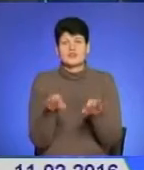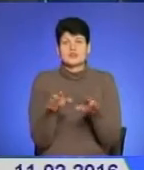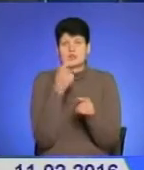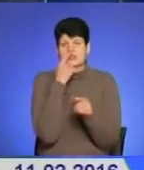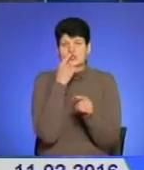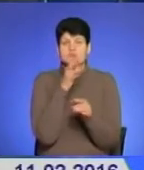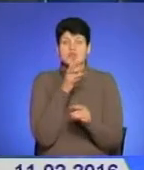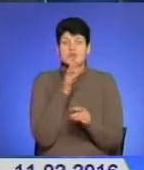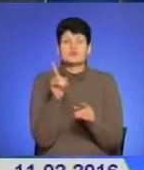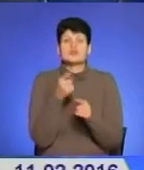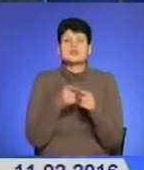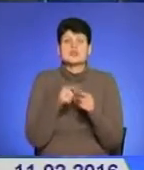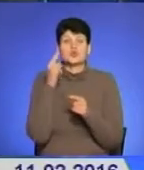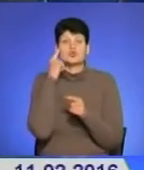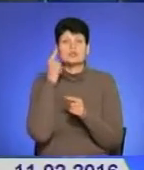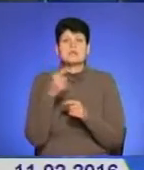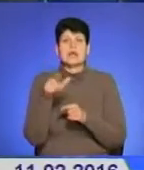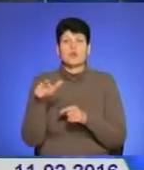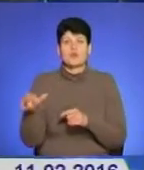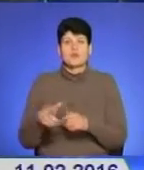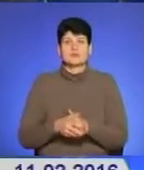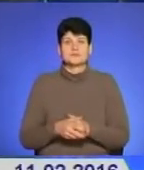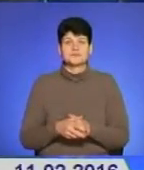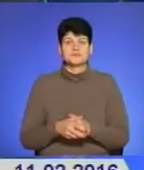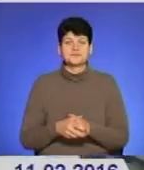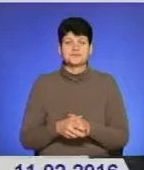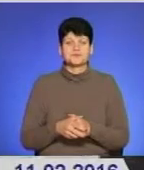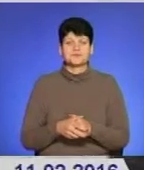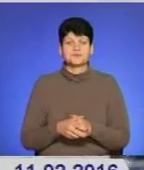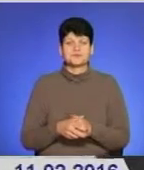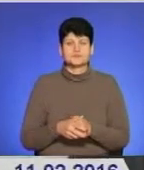часом. Що про це думають тернополяни, цікавилася Ірина Демчук.